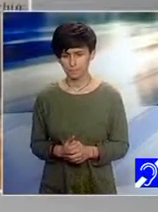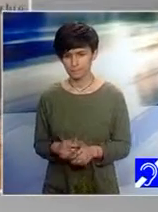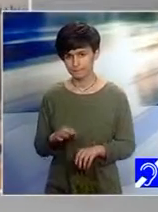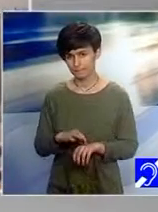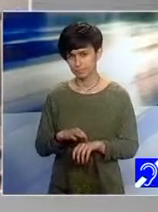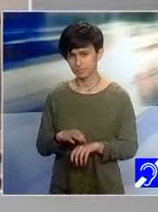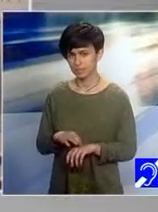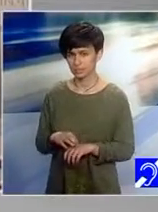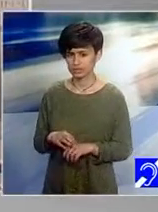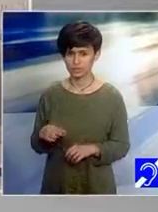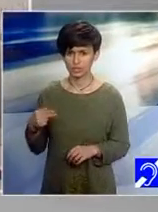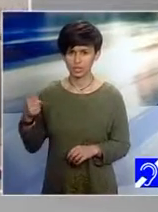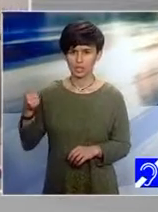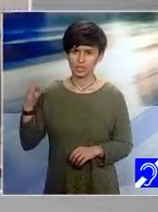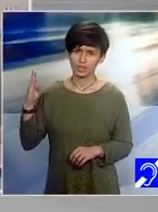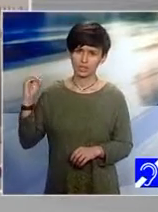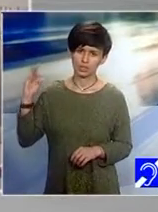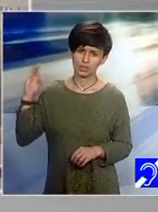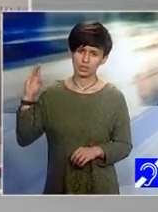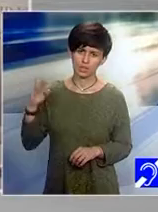Habor, tatăl acestei, da, domnișoare,